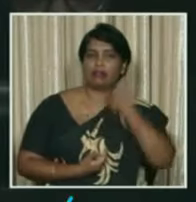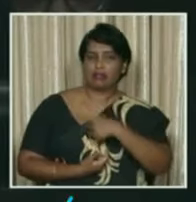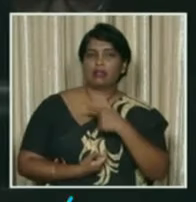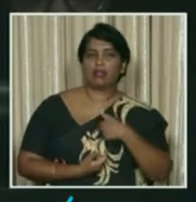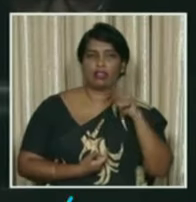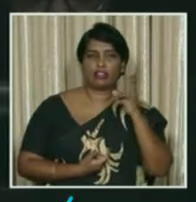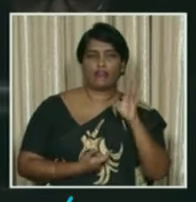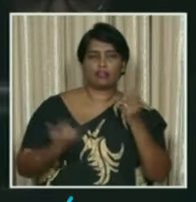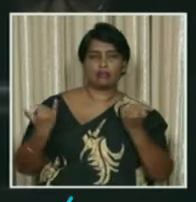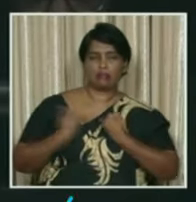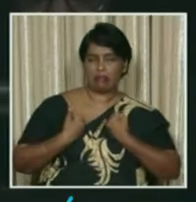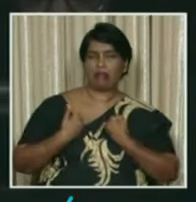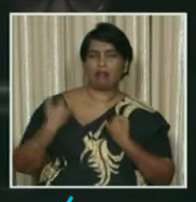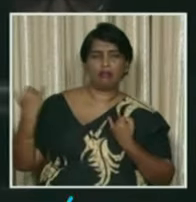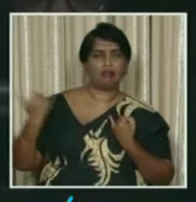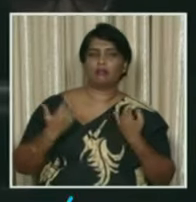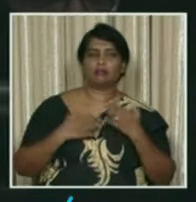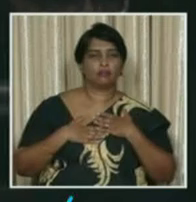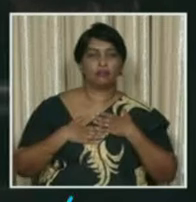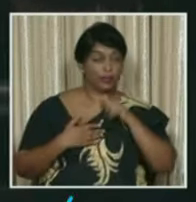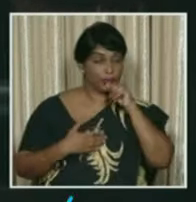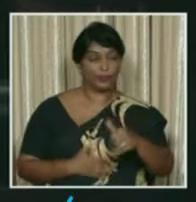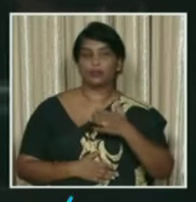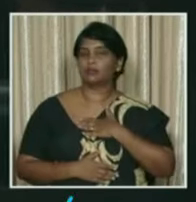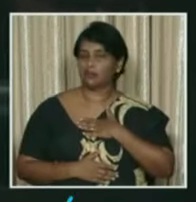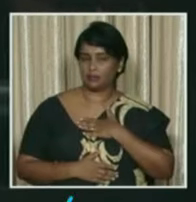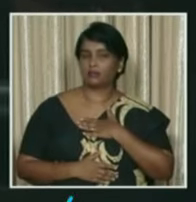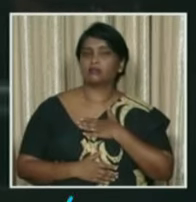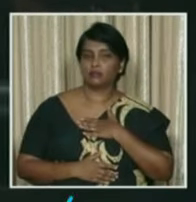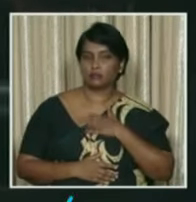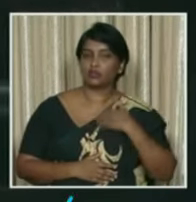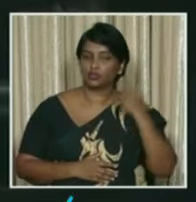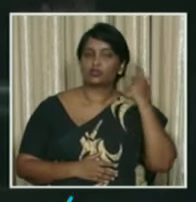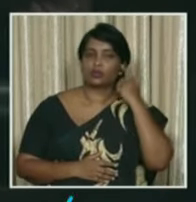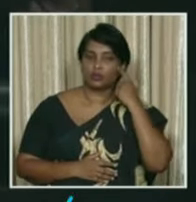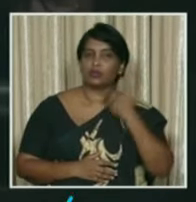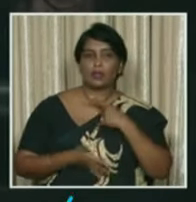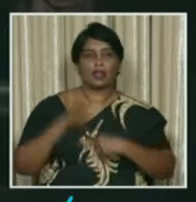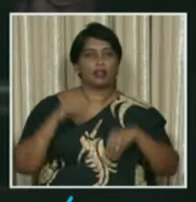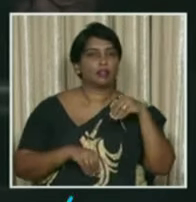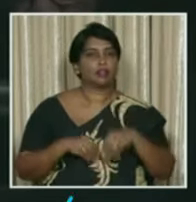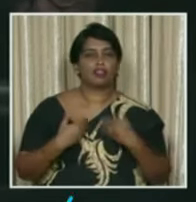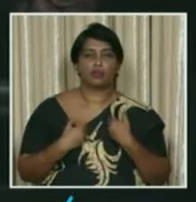නම් මෙතර සමගි ජනබලවේග පාර්ලිමේන්තු මන්ත්‍රී චමින්ද විජේසිරි තමන් සිය පාර්ලිමේන්තු මන්ත්‍රී දුහුරෙන්